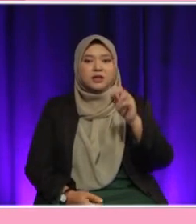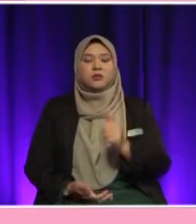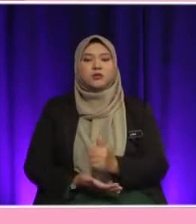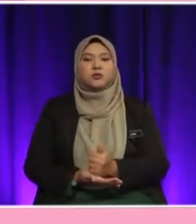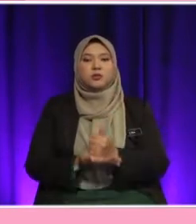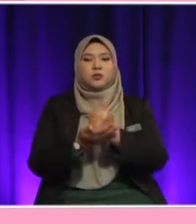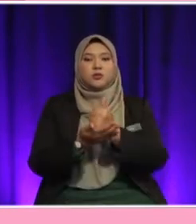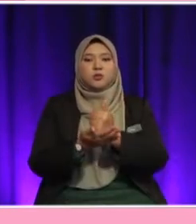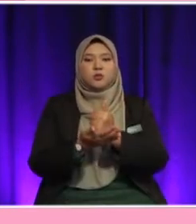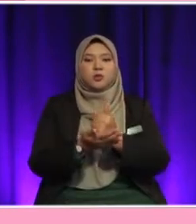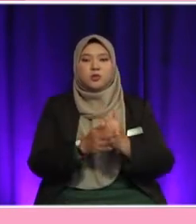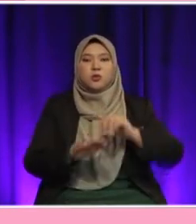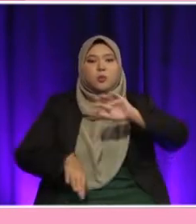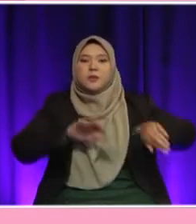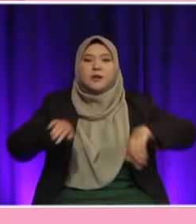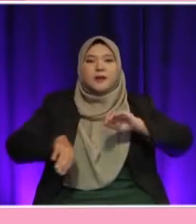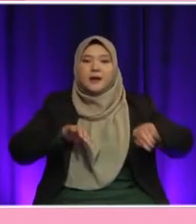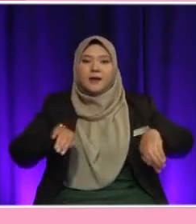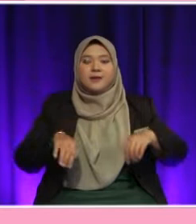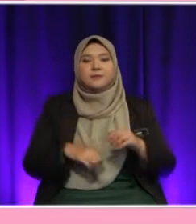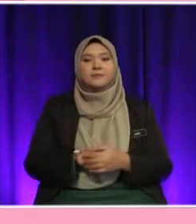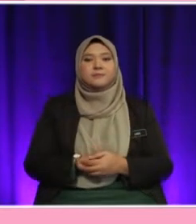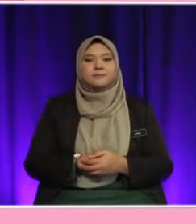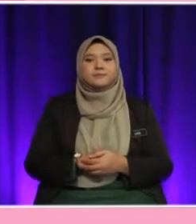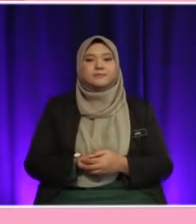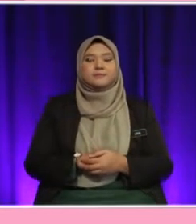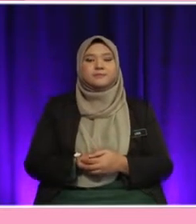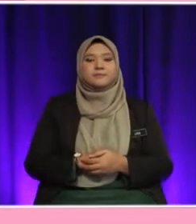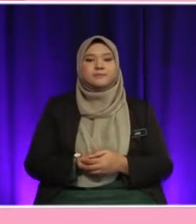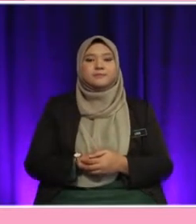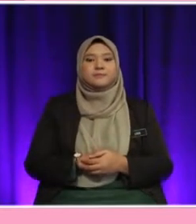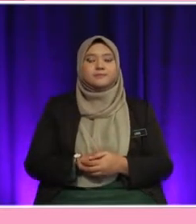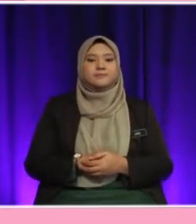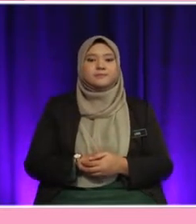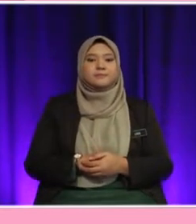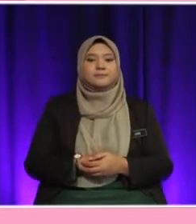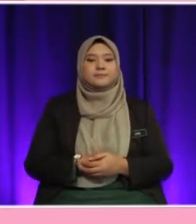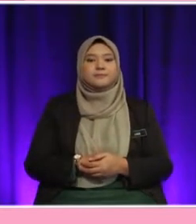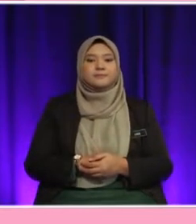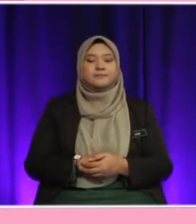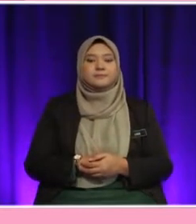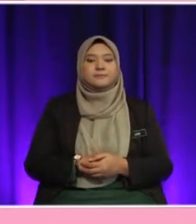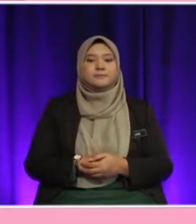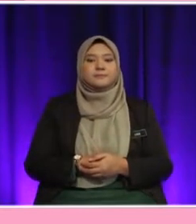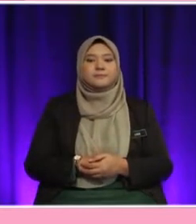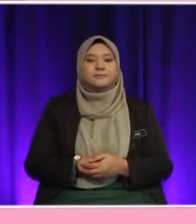menerima sperma dan menjadi saluran bayi dilahirkan Oke baik